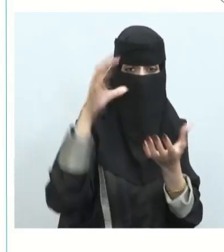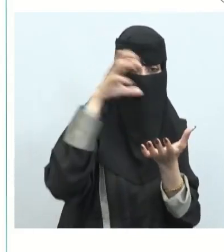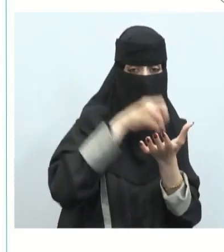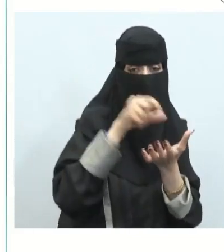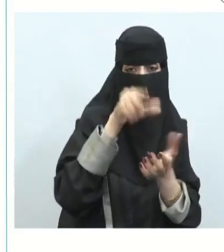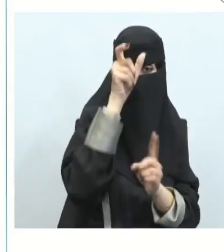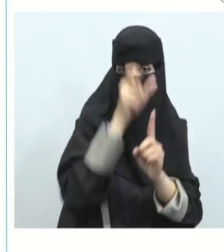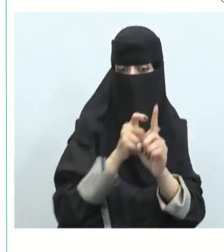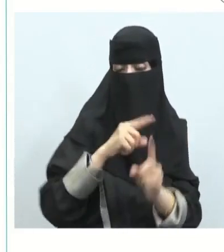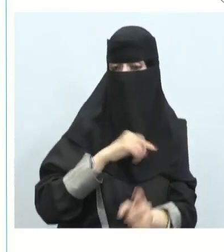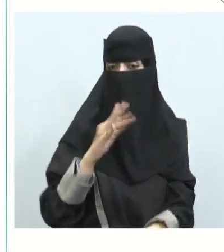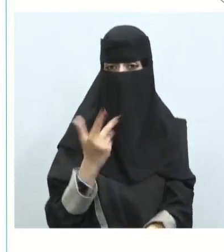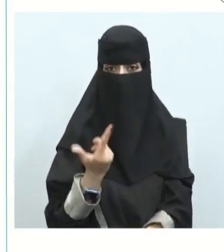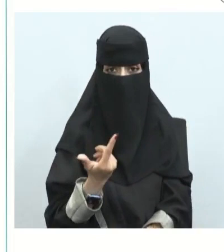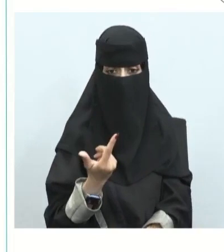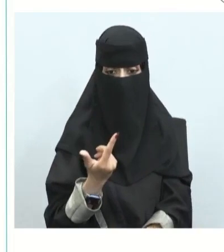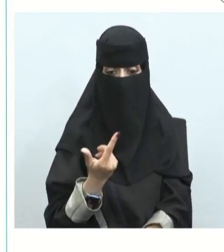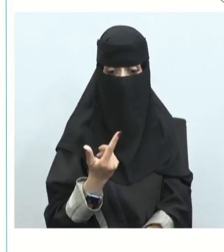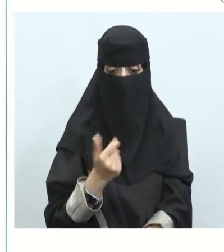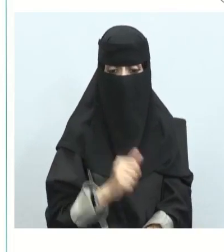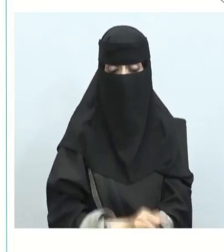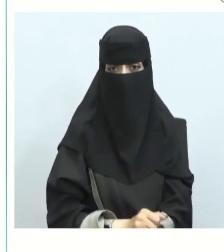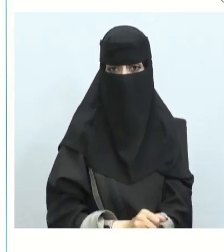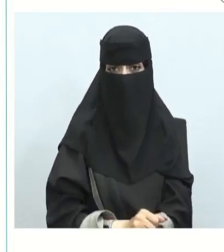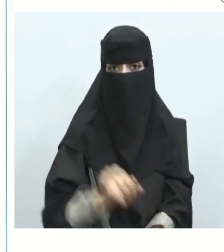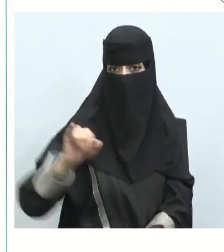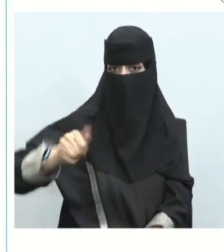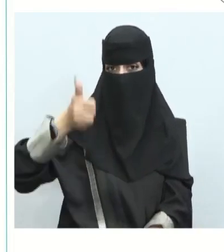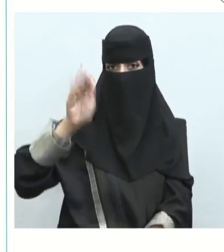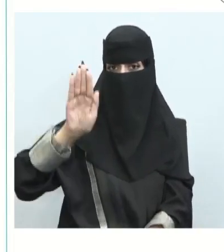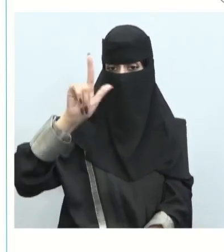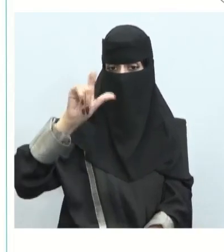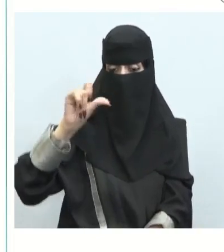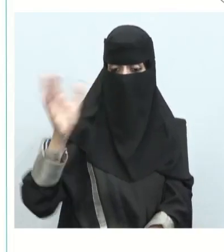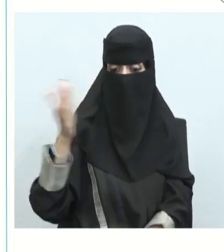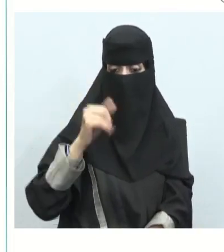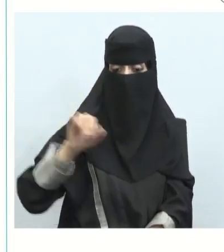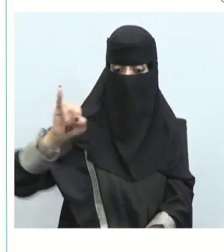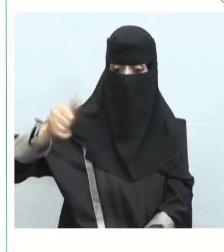هذا العالم هل هو ماسلو ماكيل لاند بافلوف وهيرز